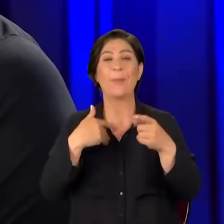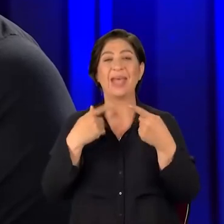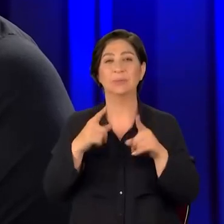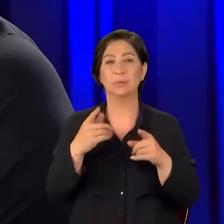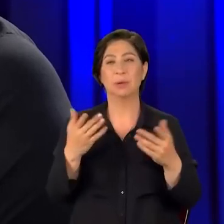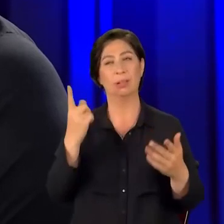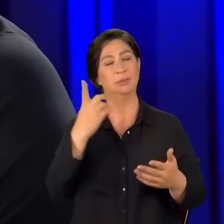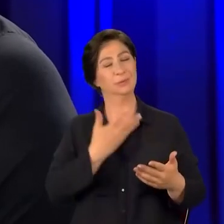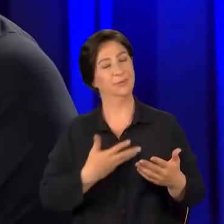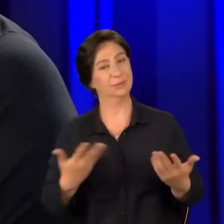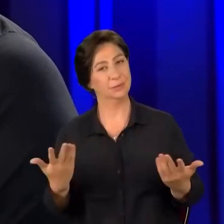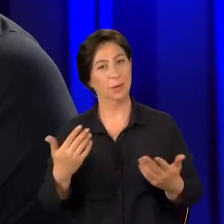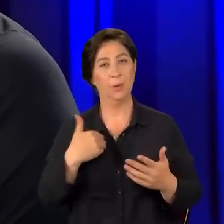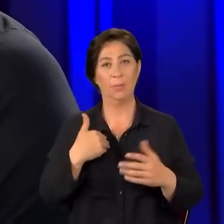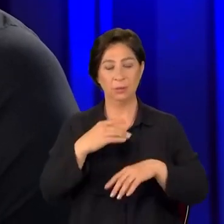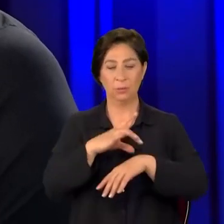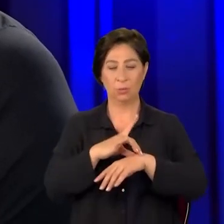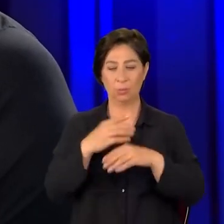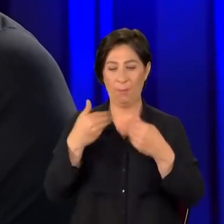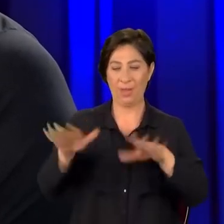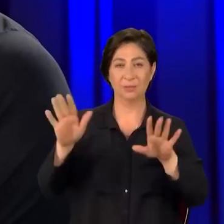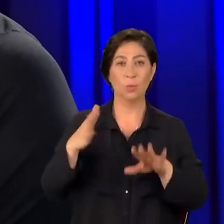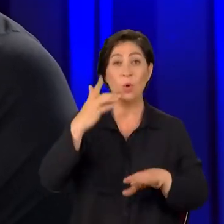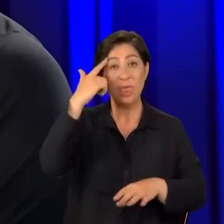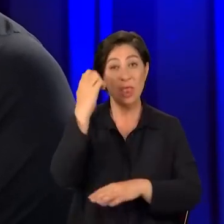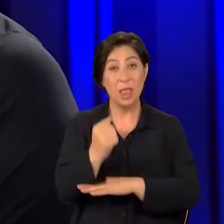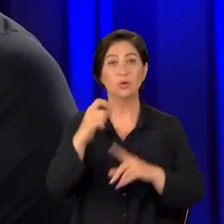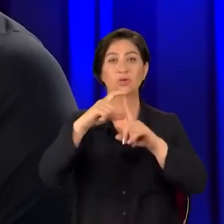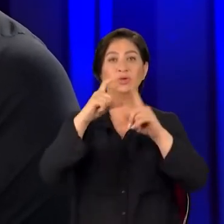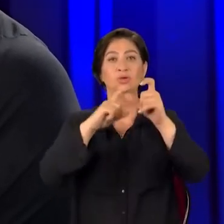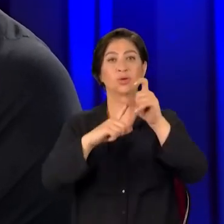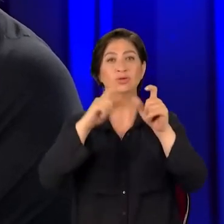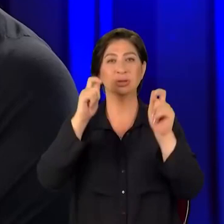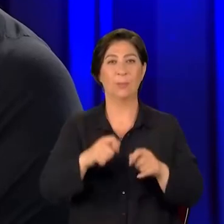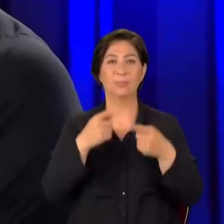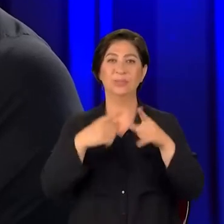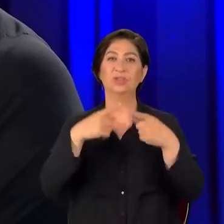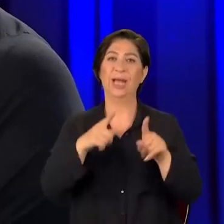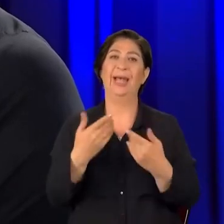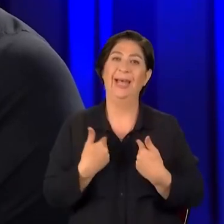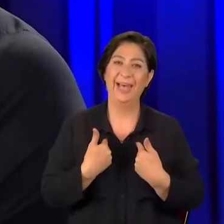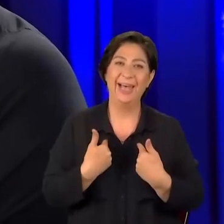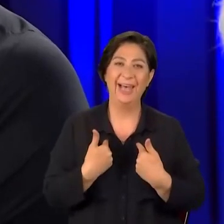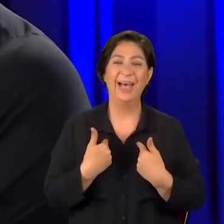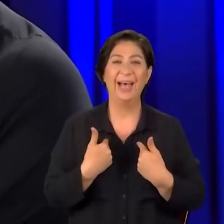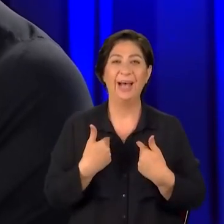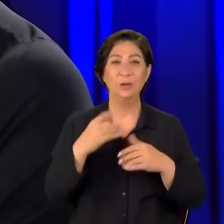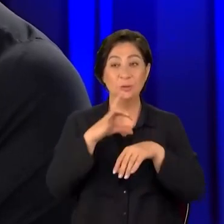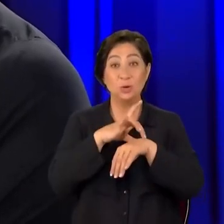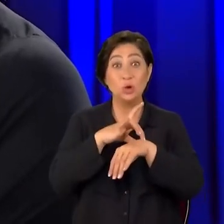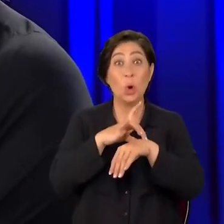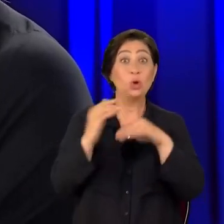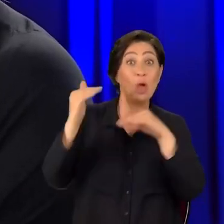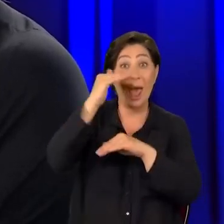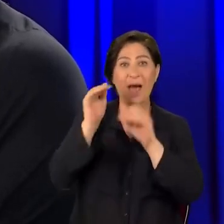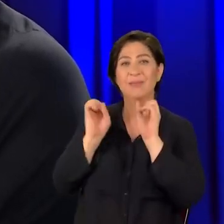şaka. Ben espri dedim ki ya Allah aşkına. Ben doktora terkim, sonra bana inat o şakayı doçente çevirdi yapanlar. Doktora terkim. O